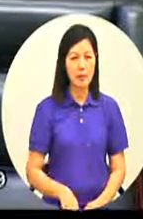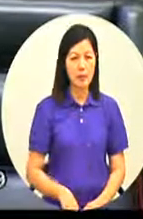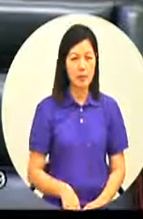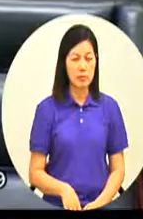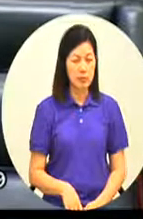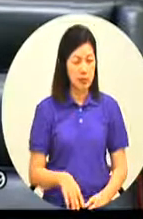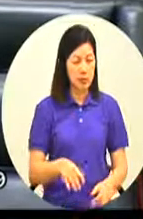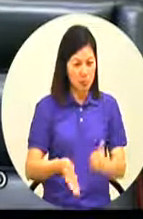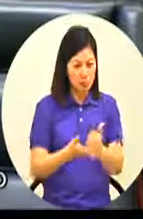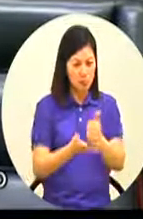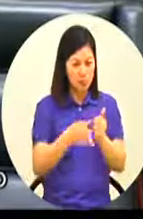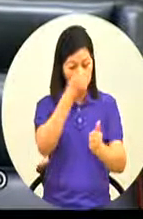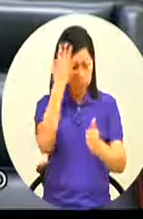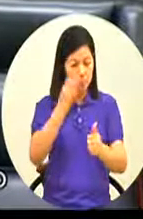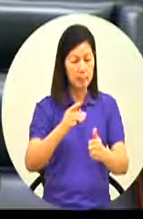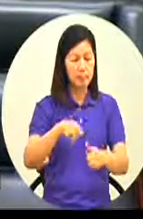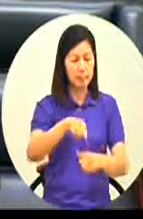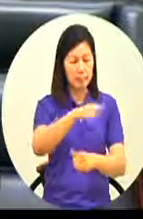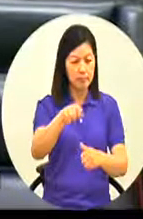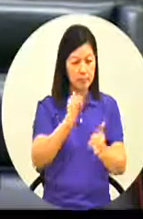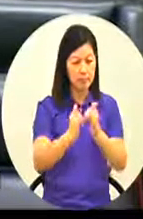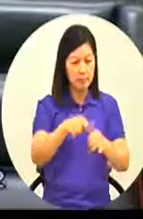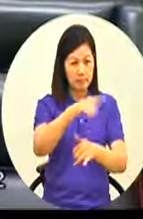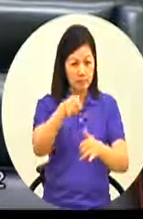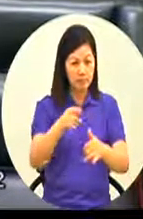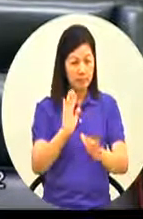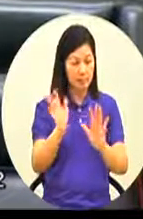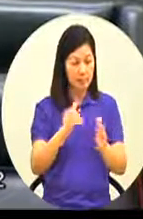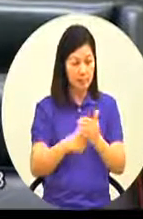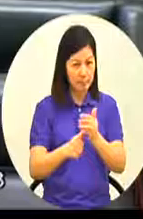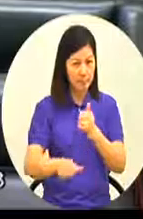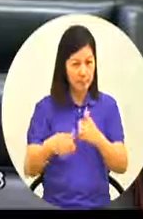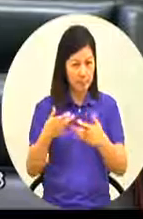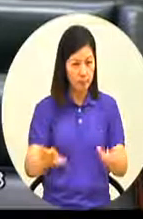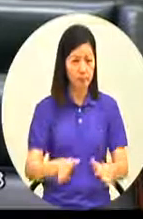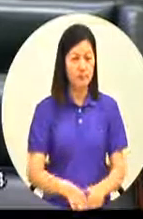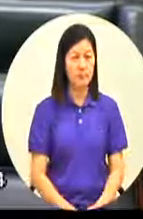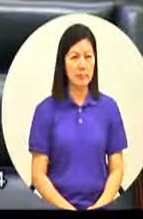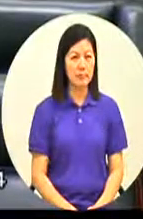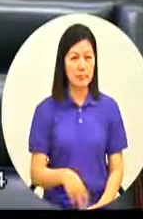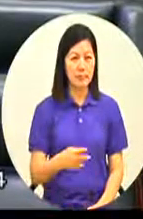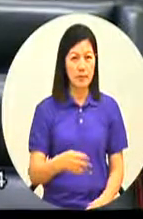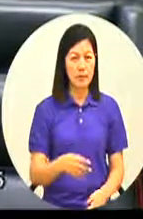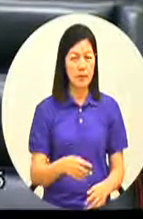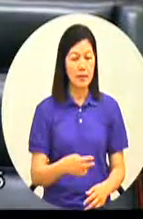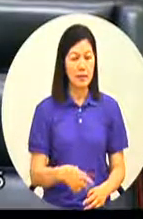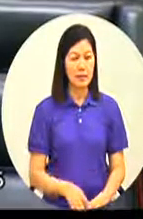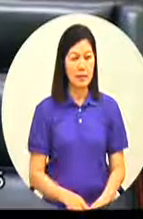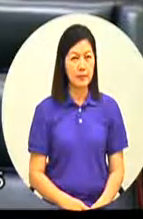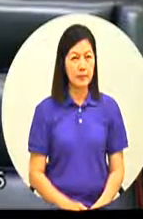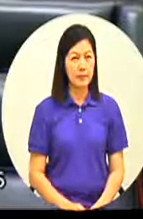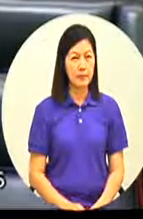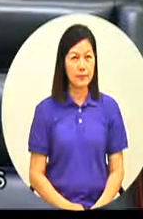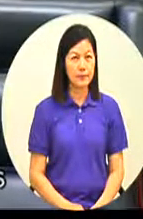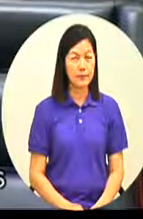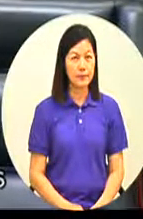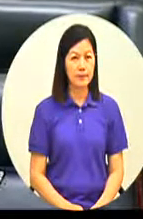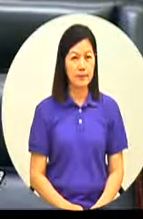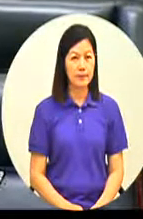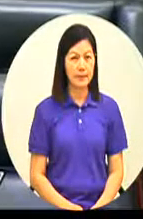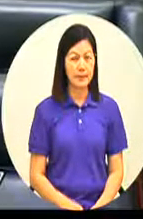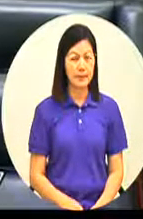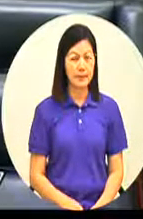生囡 仔。 但是当然，少年家生囡仔，今仔日伊无愿意32个礼拜就生嘛。 是。 应该没有一个 他